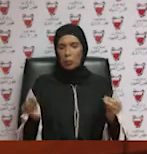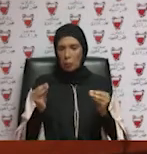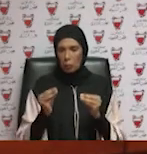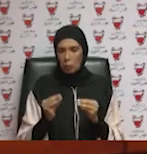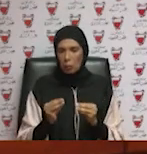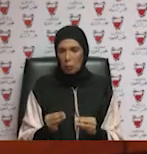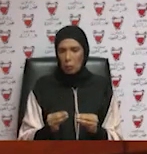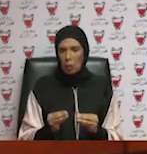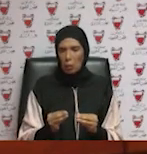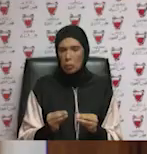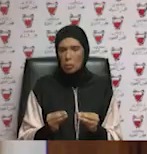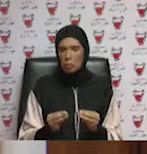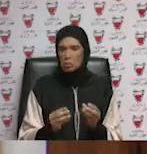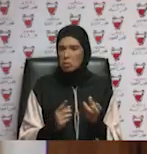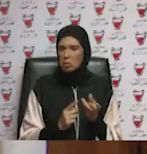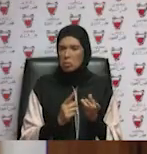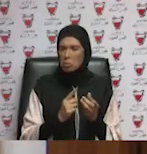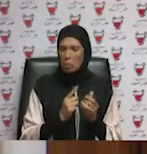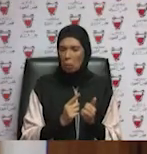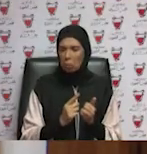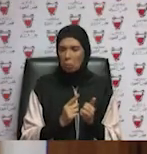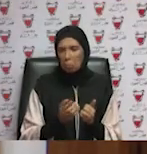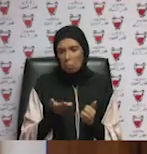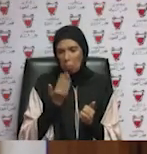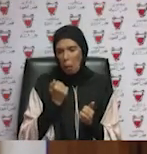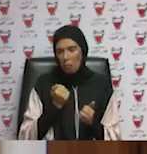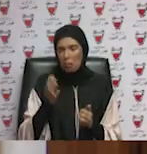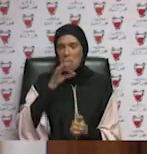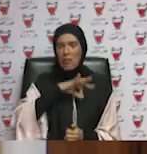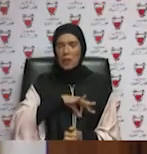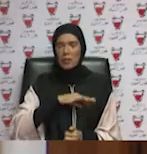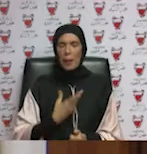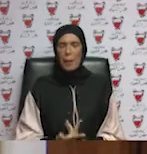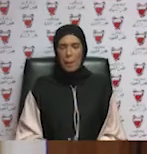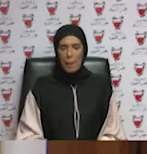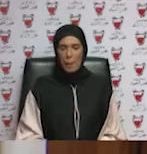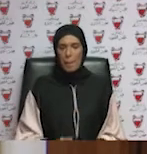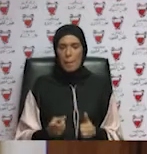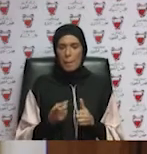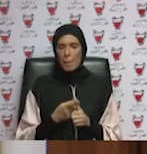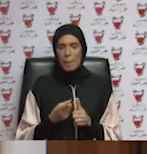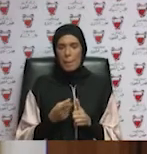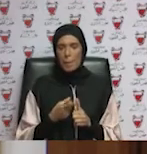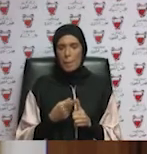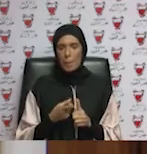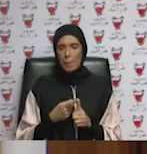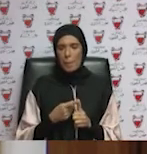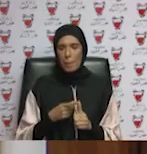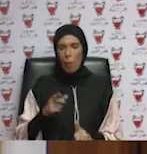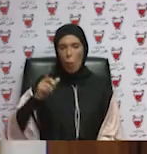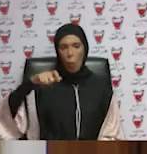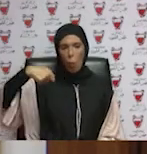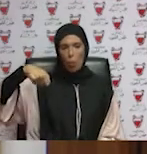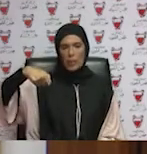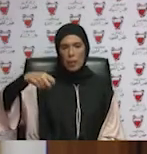قيدا يعني ذا قيمة بالنسبة لهذا الموضوع، لأن أولا كما قلت الجهات